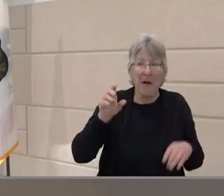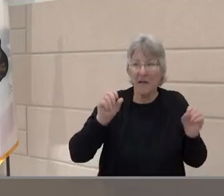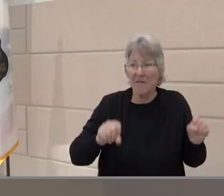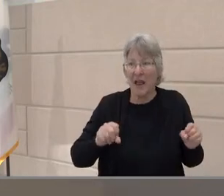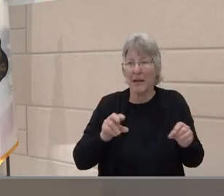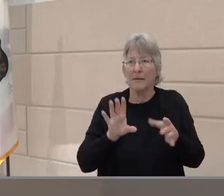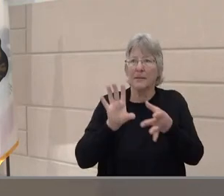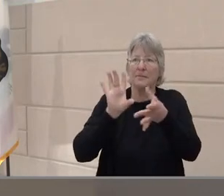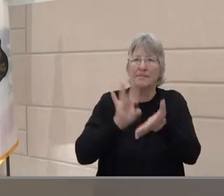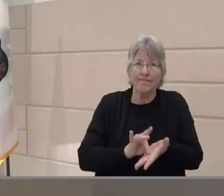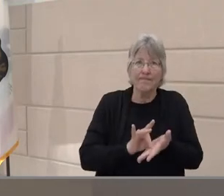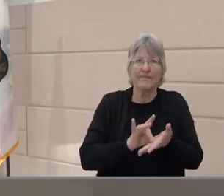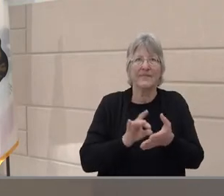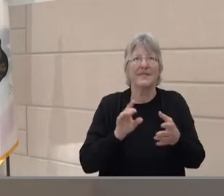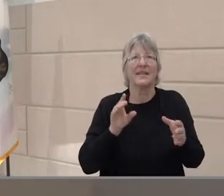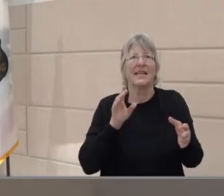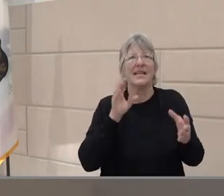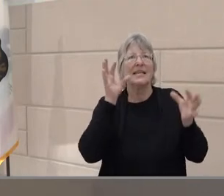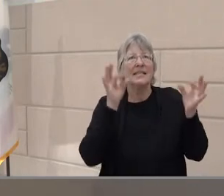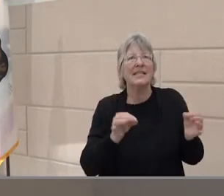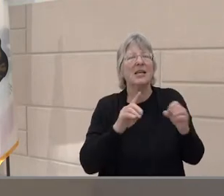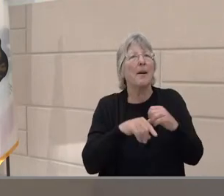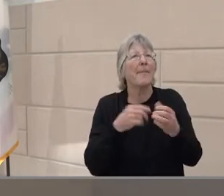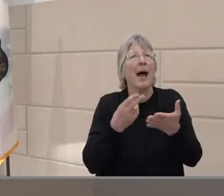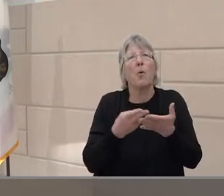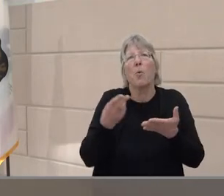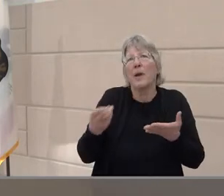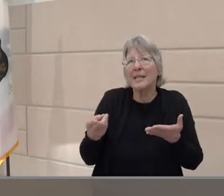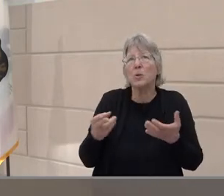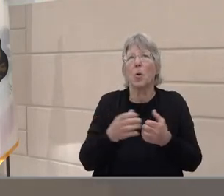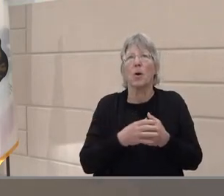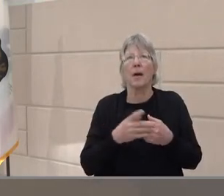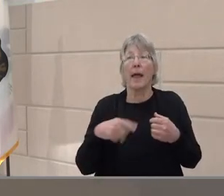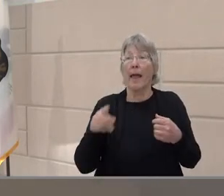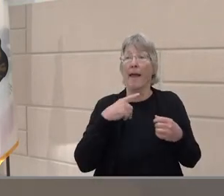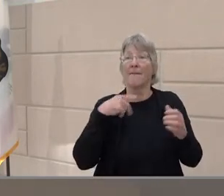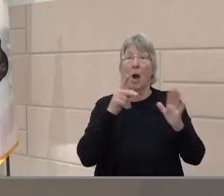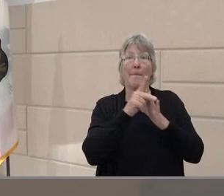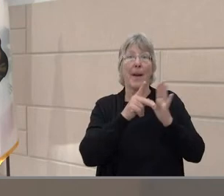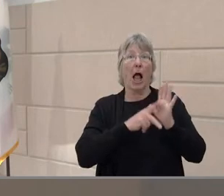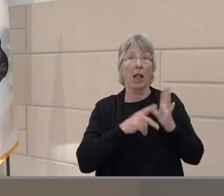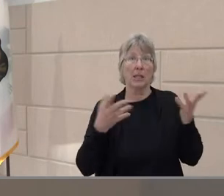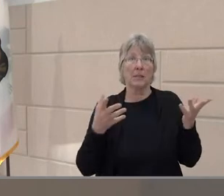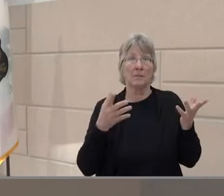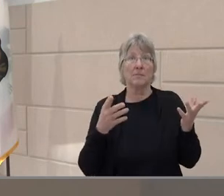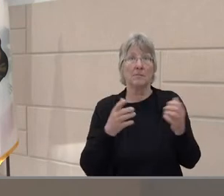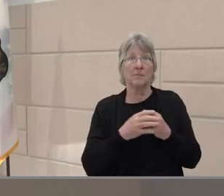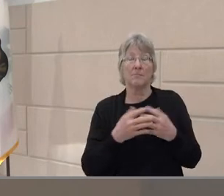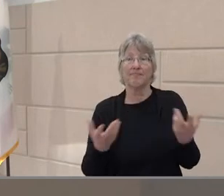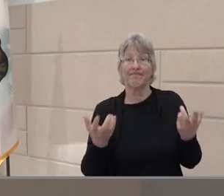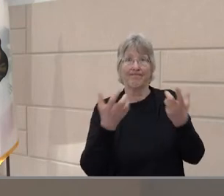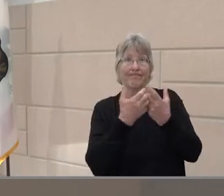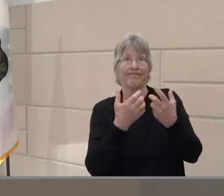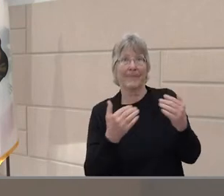នឹងច្បាប់ដែលវាតកតោដែលវាប៉ះពាល់ទៅលើការសម្រេចប្រើធន